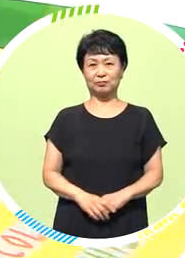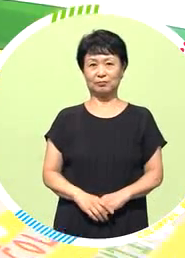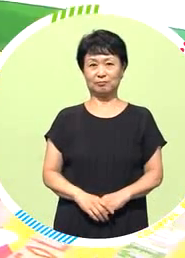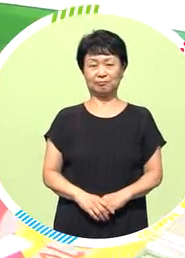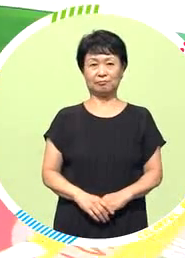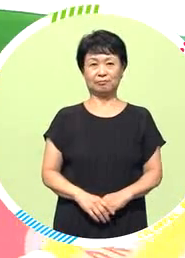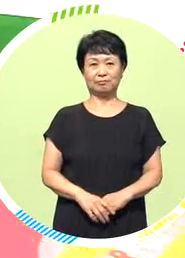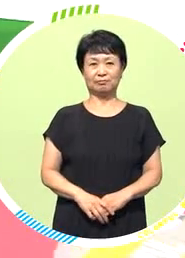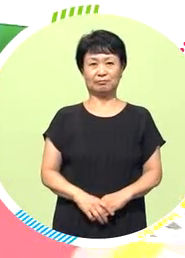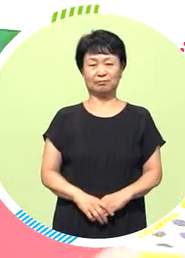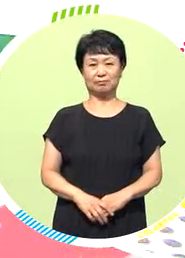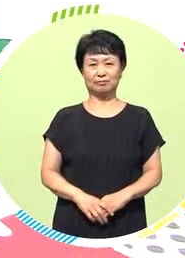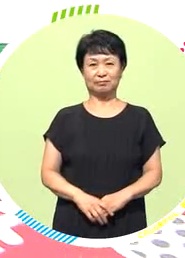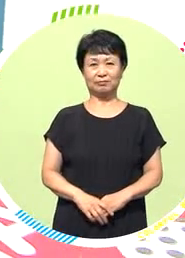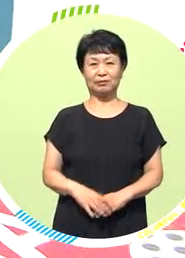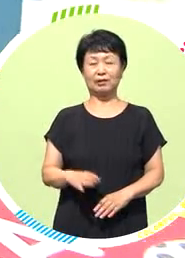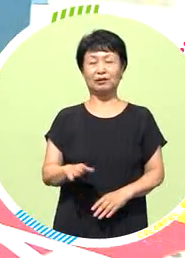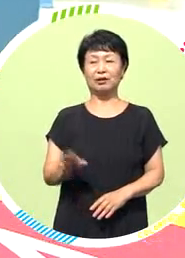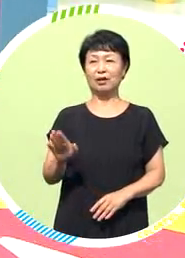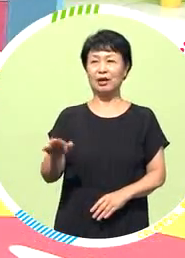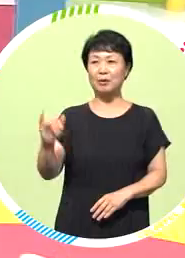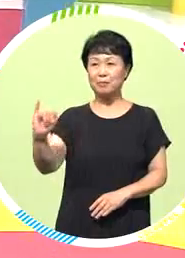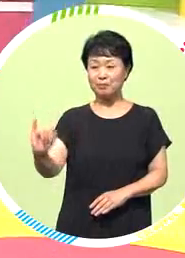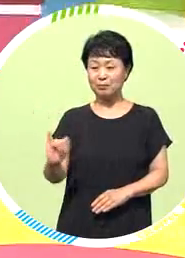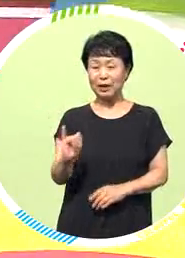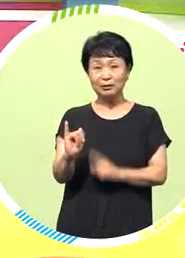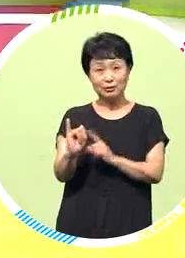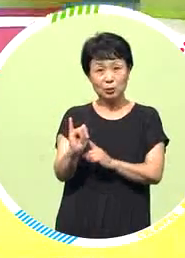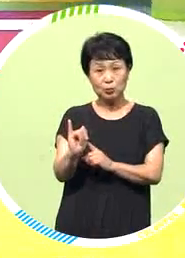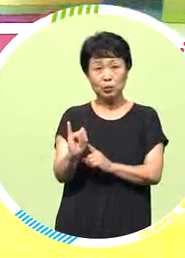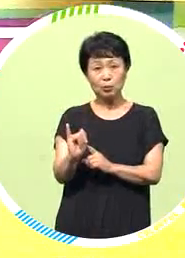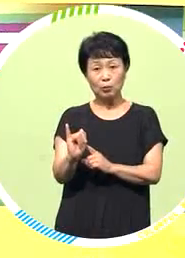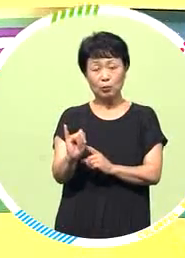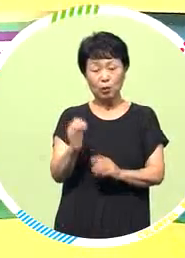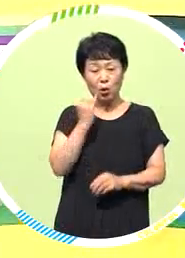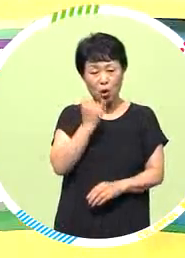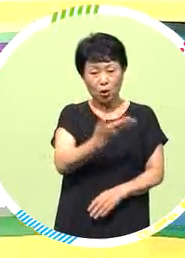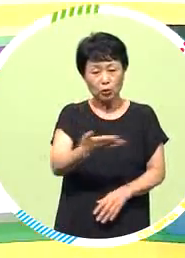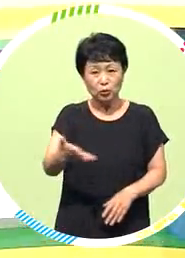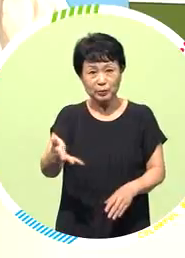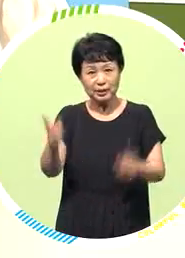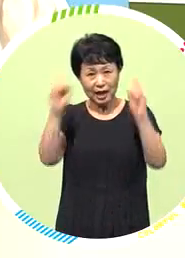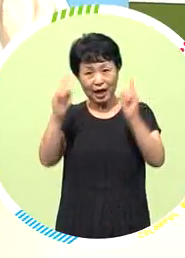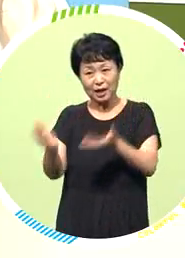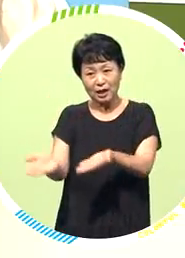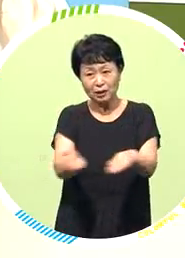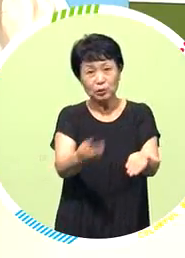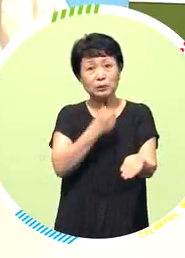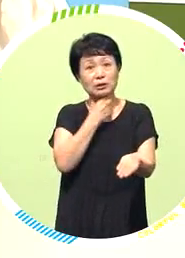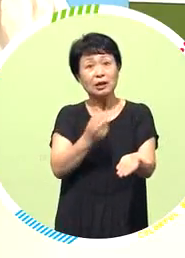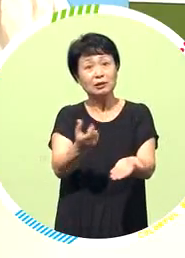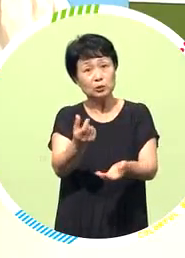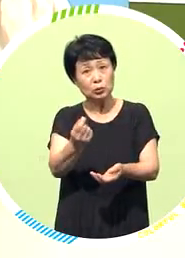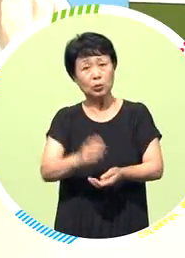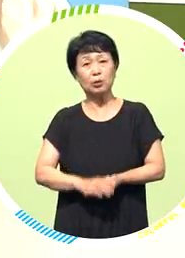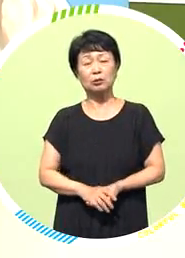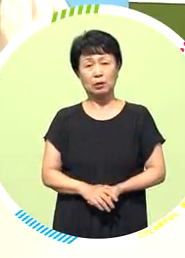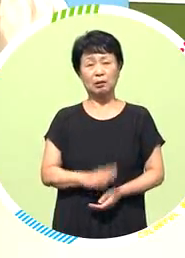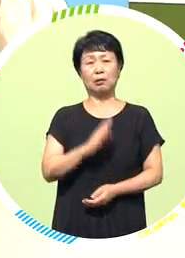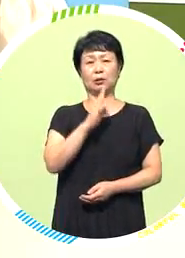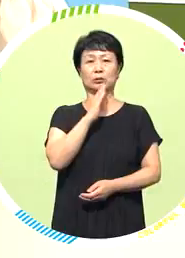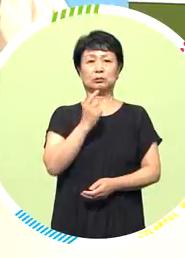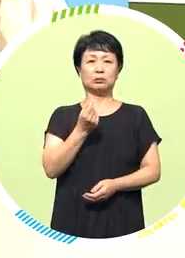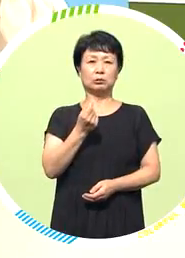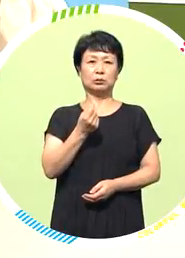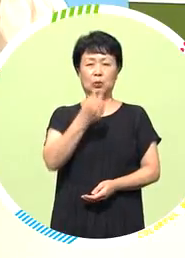ねえ、やっぱりまゆちゃんも子供をね、砂浜で遊ばせたりしたいもんね。 そうですよね、だから釘はびっくりしましたね、